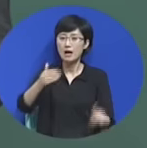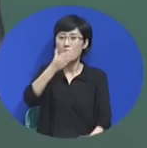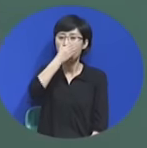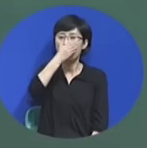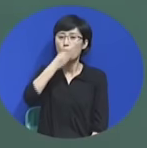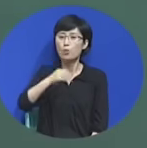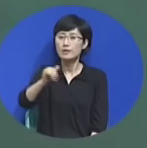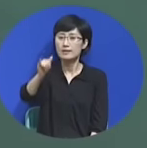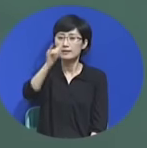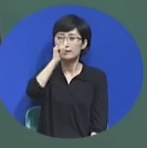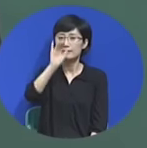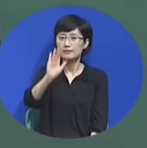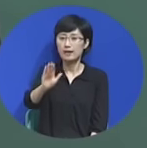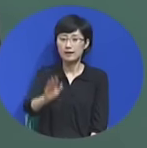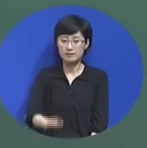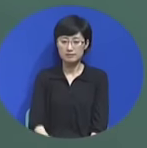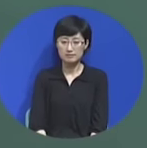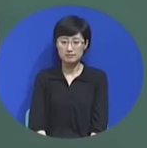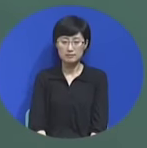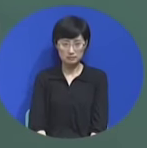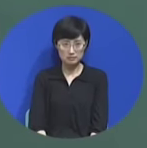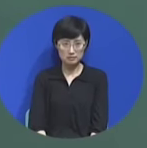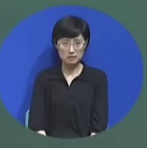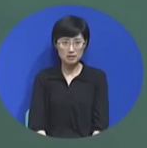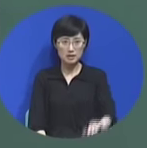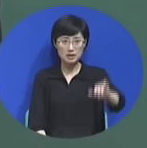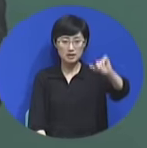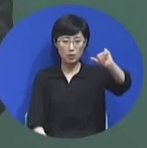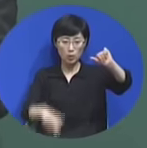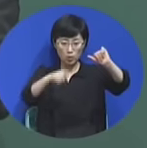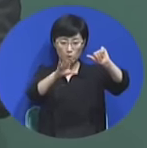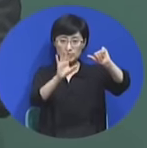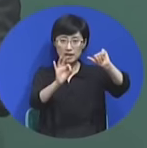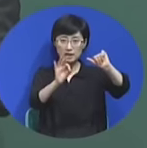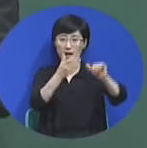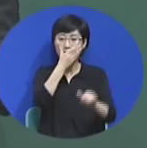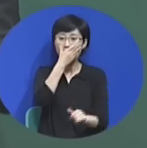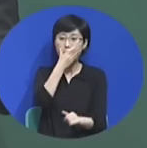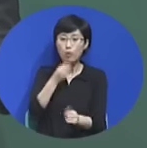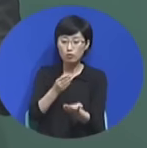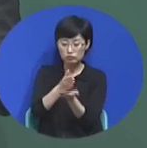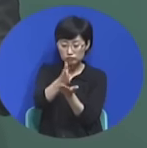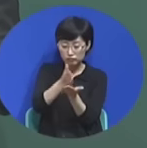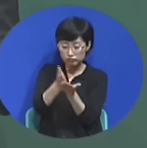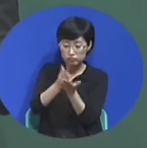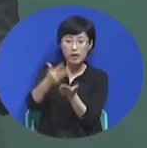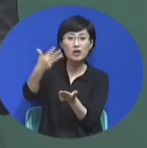说饥渴慕义的人有福了。 근데 그 산상수훈 팔복을 원문을 보니까 이렇게 돼 있어요.